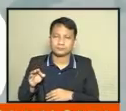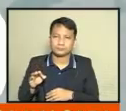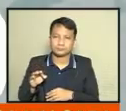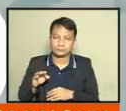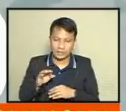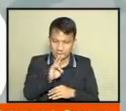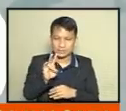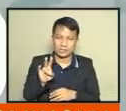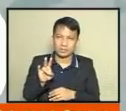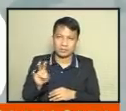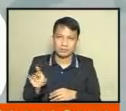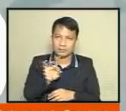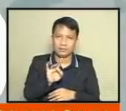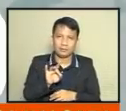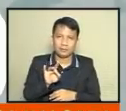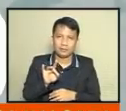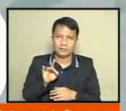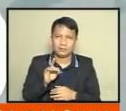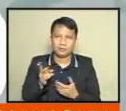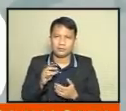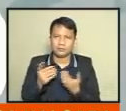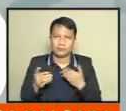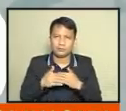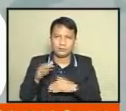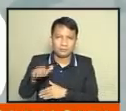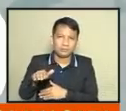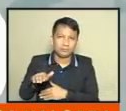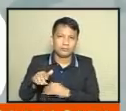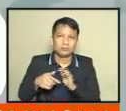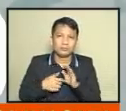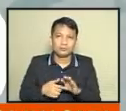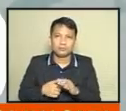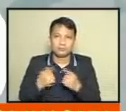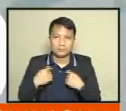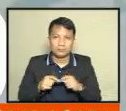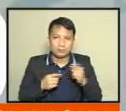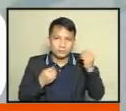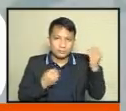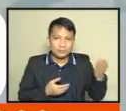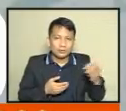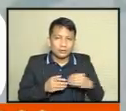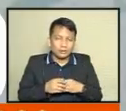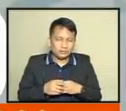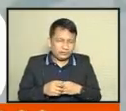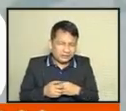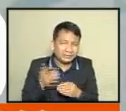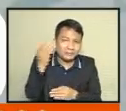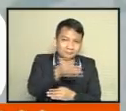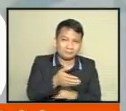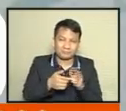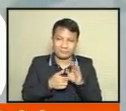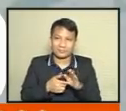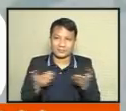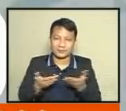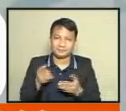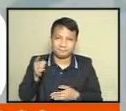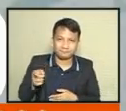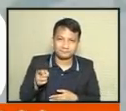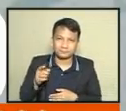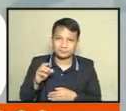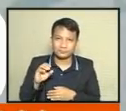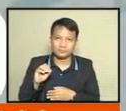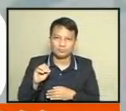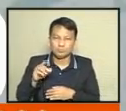mag-alas 8. Okay. Siguro po, baka mga hapon na susubukan namin na baka pwedeng puntahan kayo dyan ng mga taga-Polo kasama